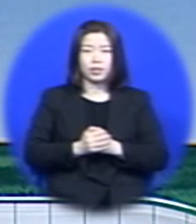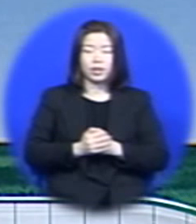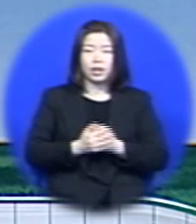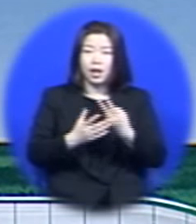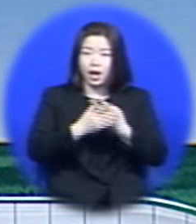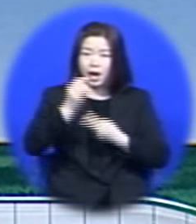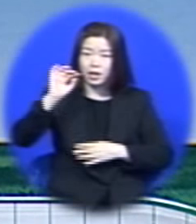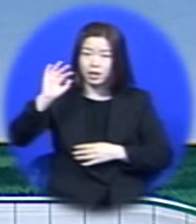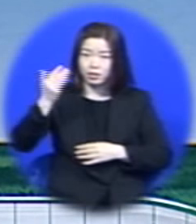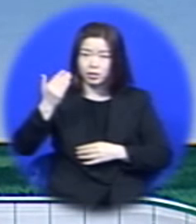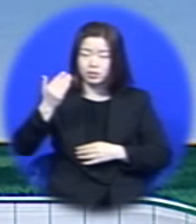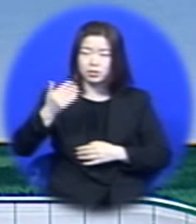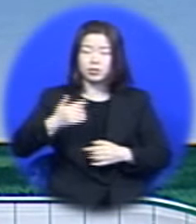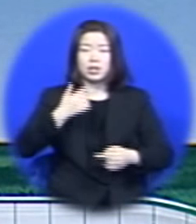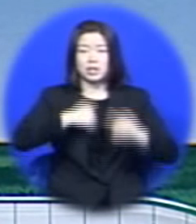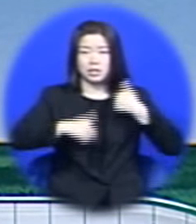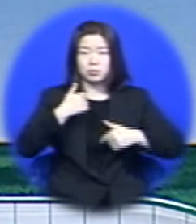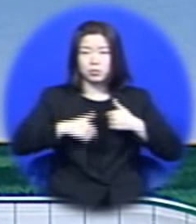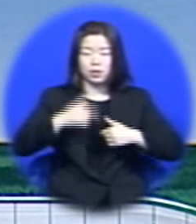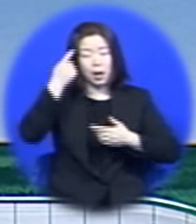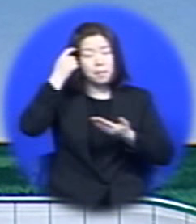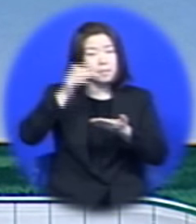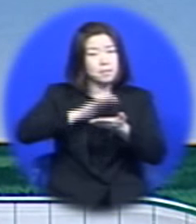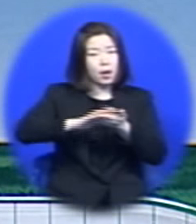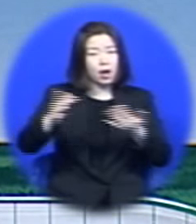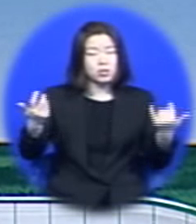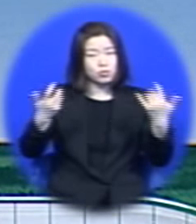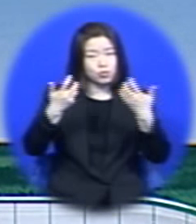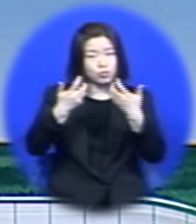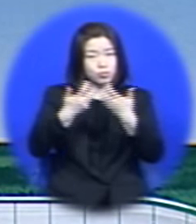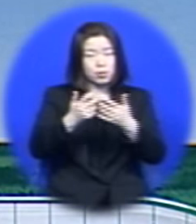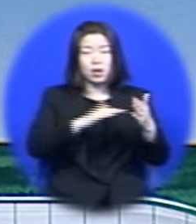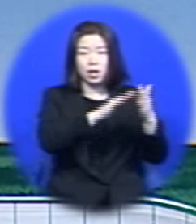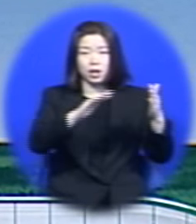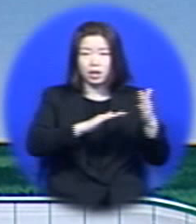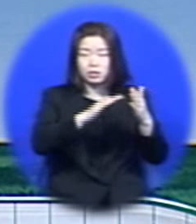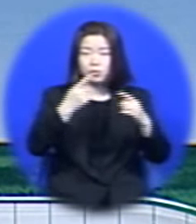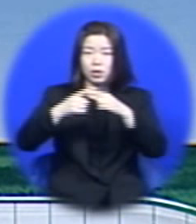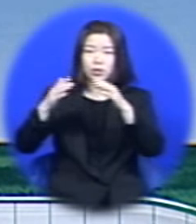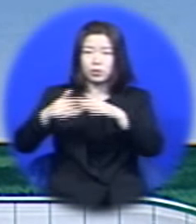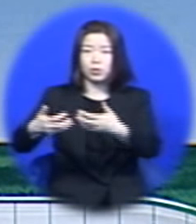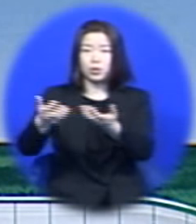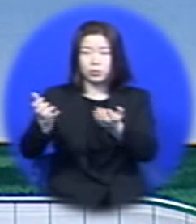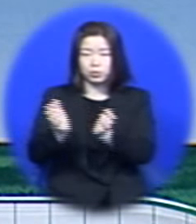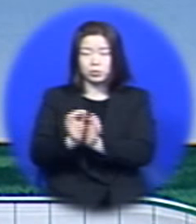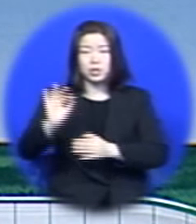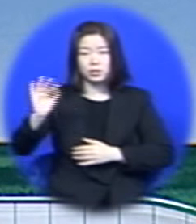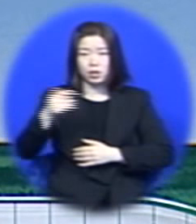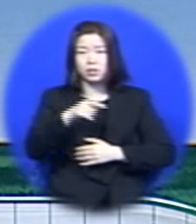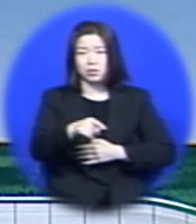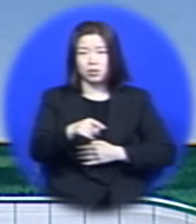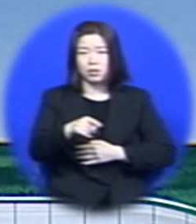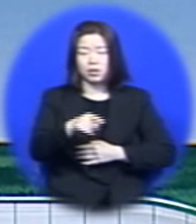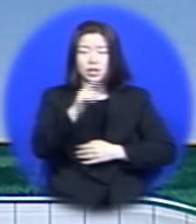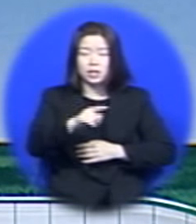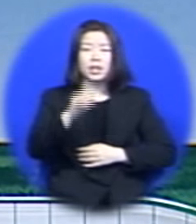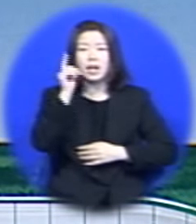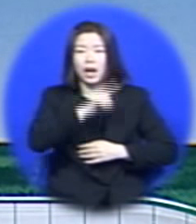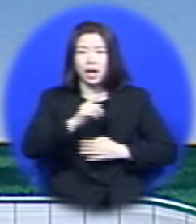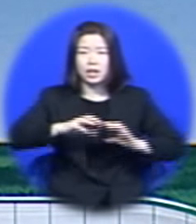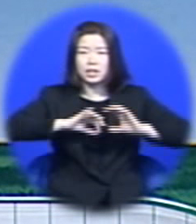하나가 되어서 기쁨과 평화가 충만한 가정과 교회 공동체가 되는 것, 이것이 우리가 악한 세상을